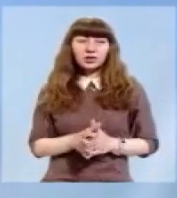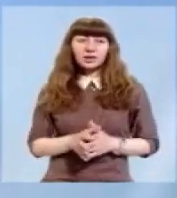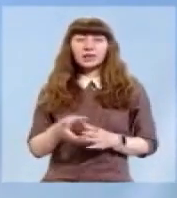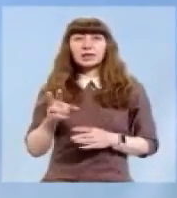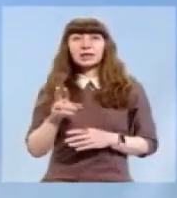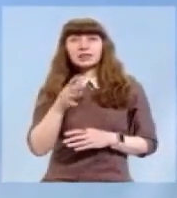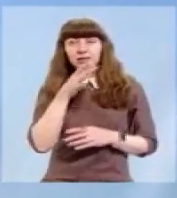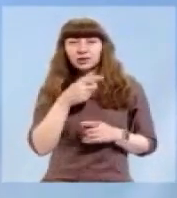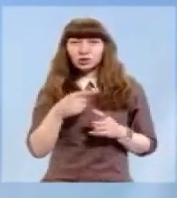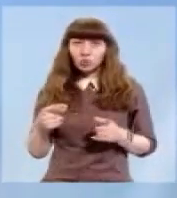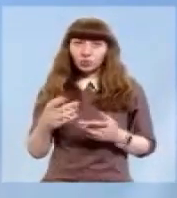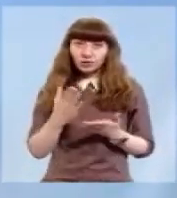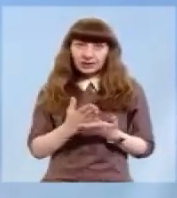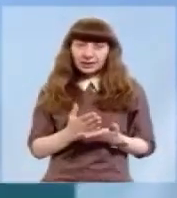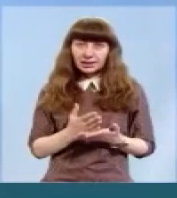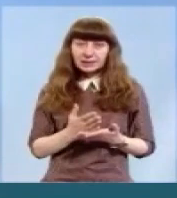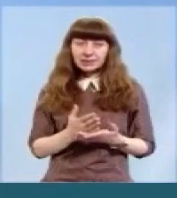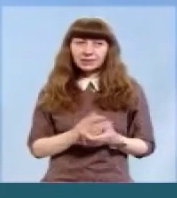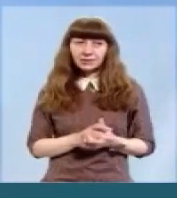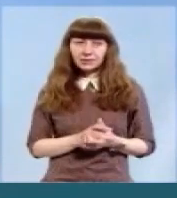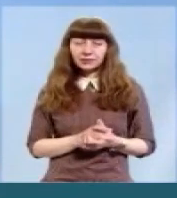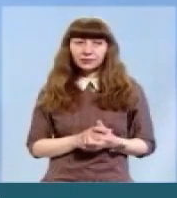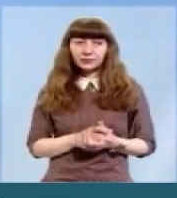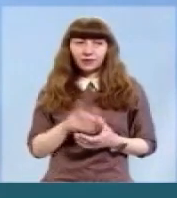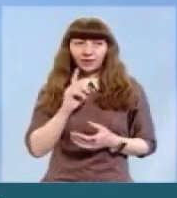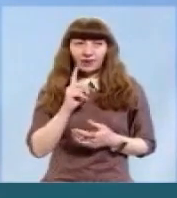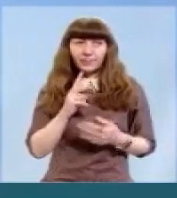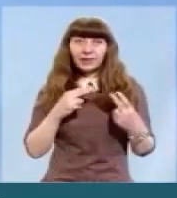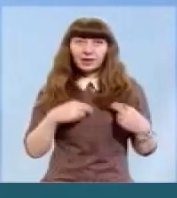для этого сезон на сезон. Значит, мы